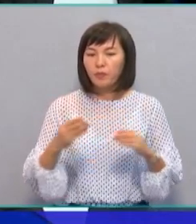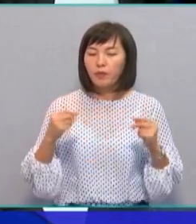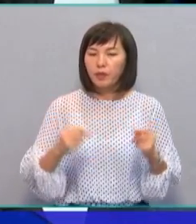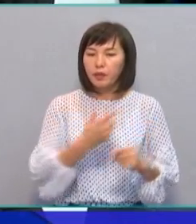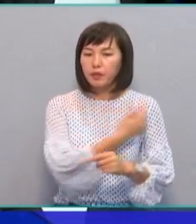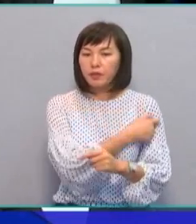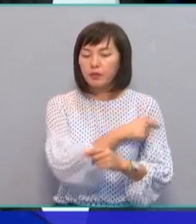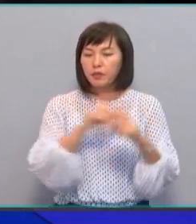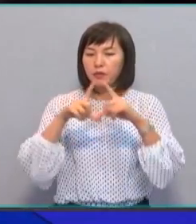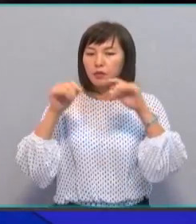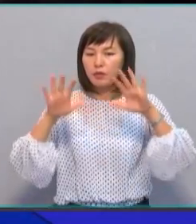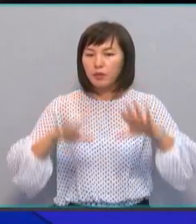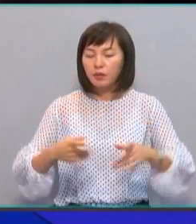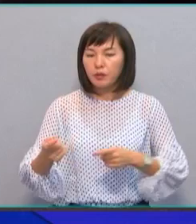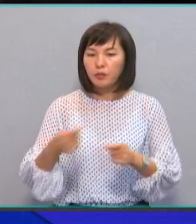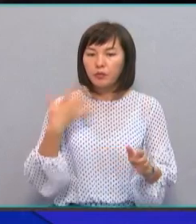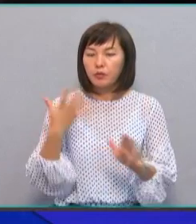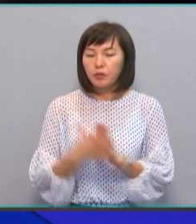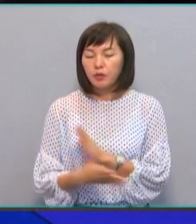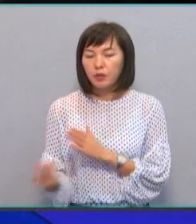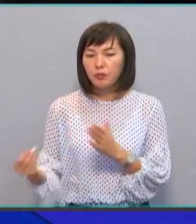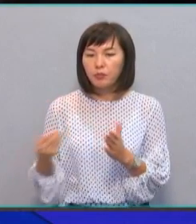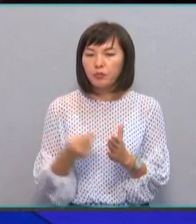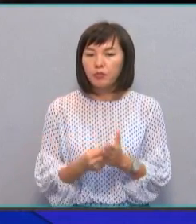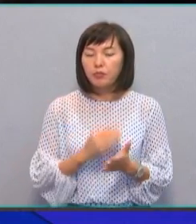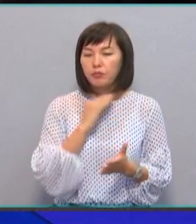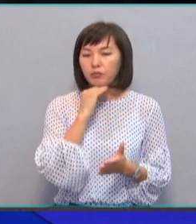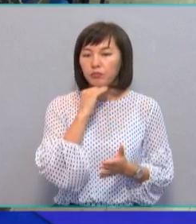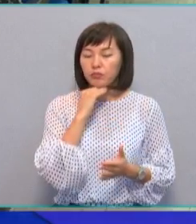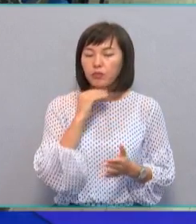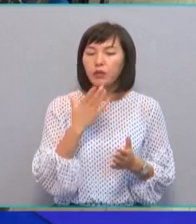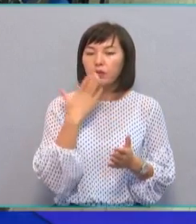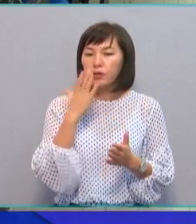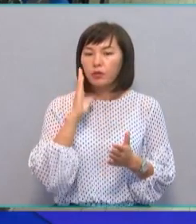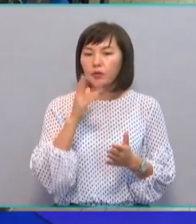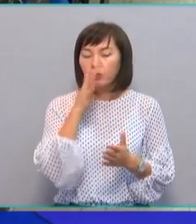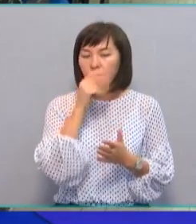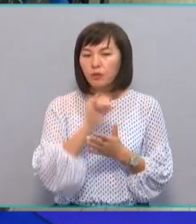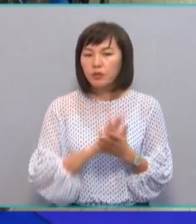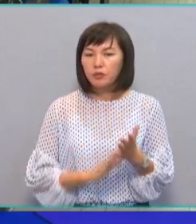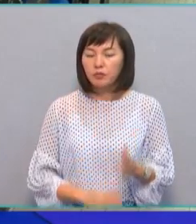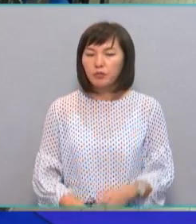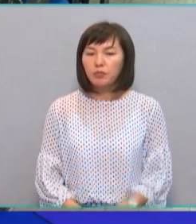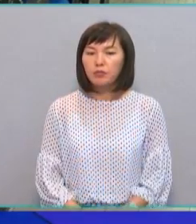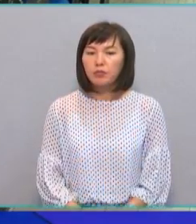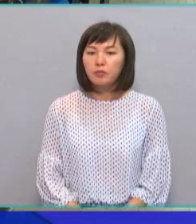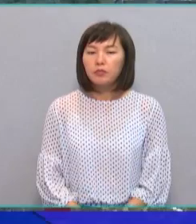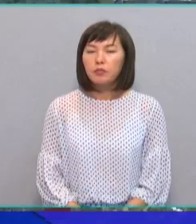қаражат медицина мекемелерінің операциялық шығындарын өтеуге жеткілікті. Дәріс беру алдағы уақытта жалғасын табады.